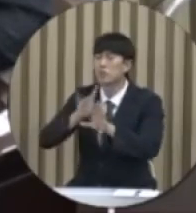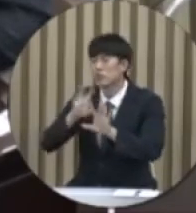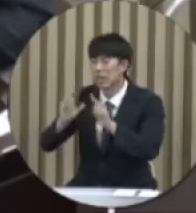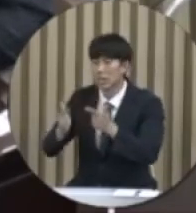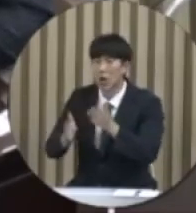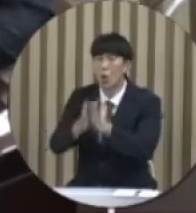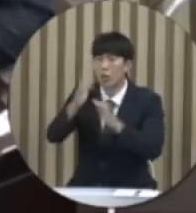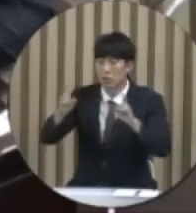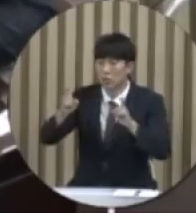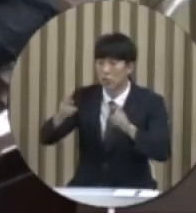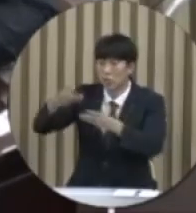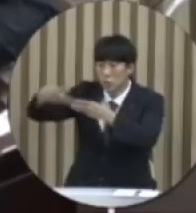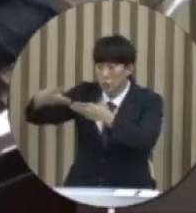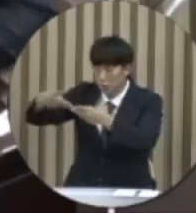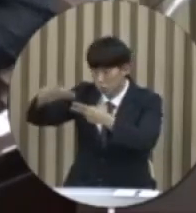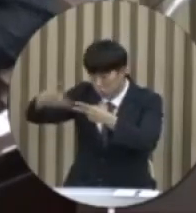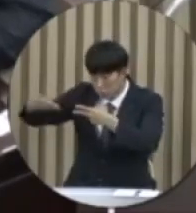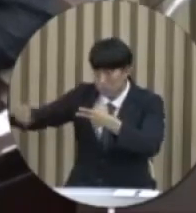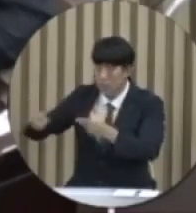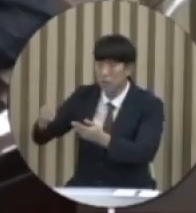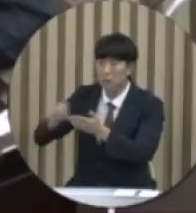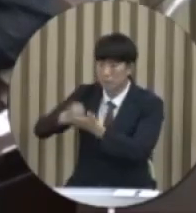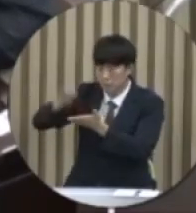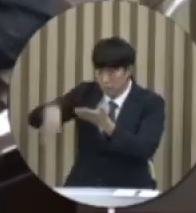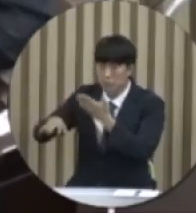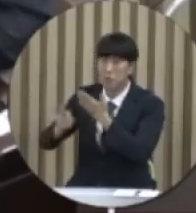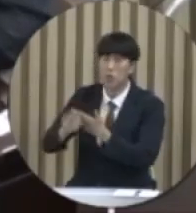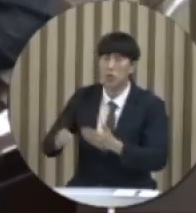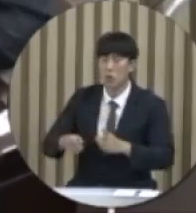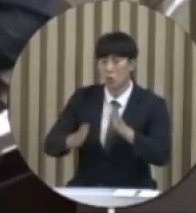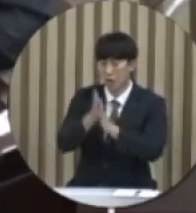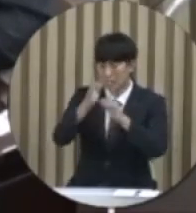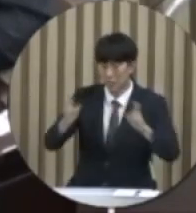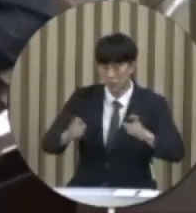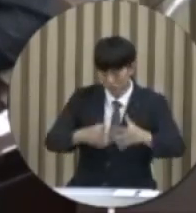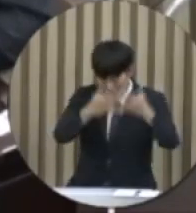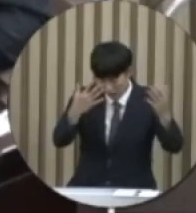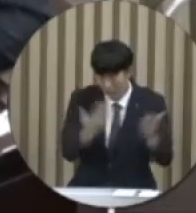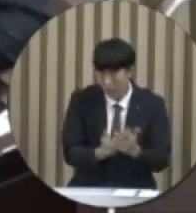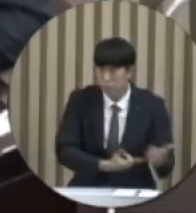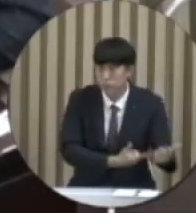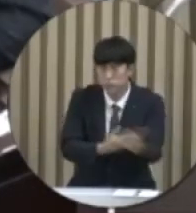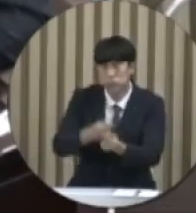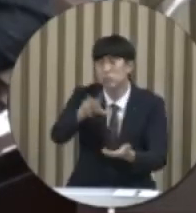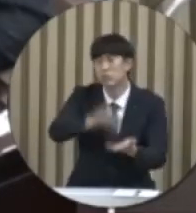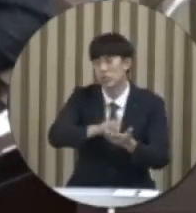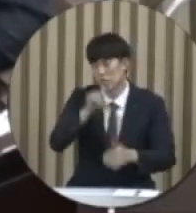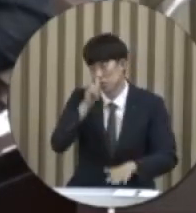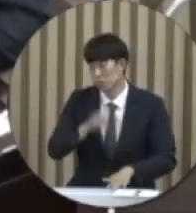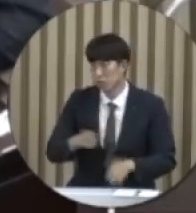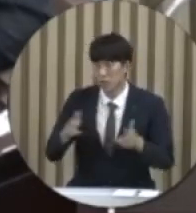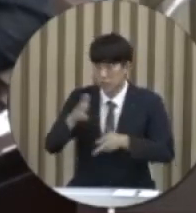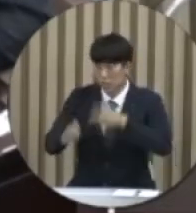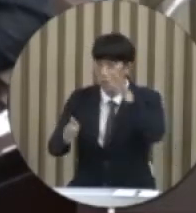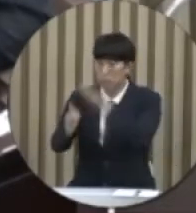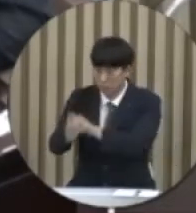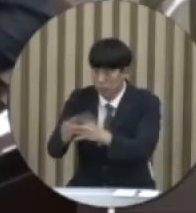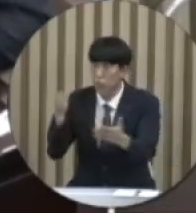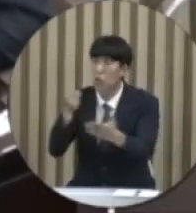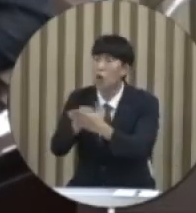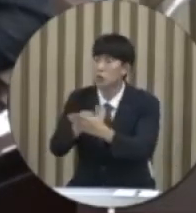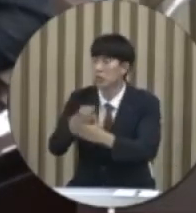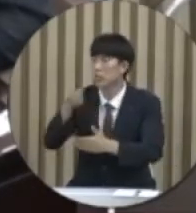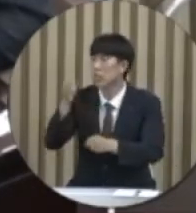문제, 동탄을 제외하고는 화성 전체의 문제입니다. 그래서 저희가 이미 용역에 대한 결제가 난 상태입니다.